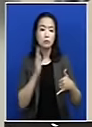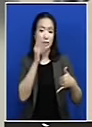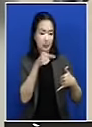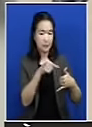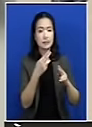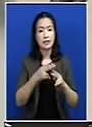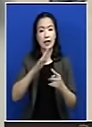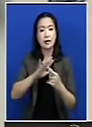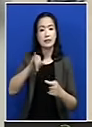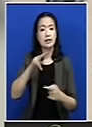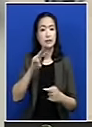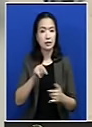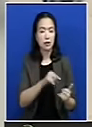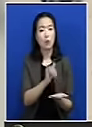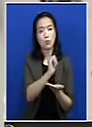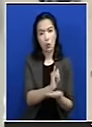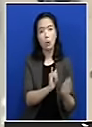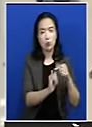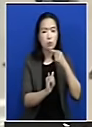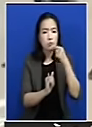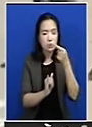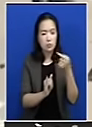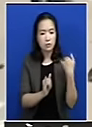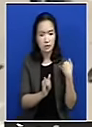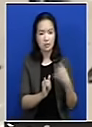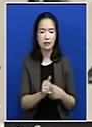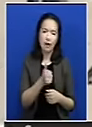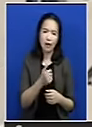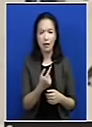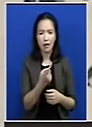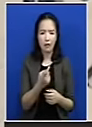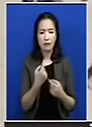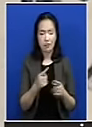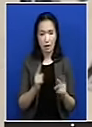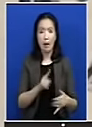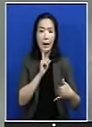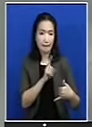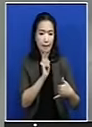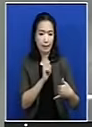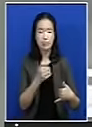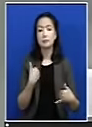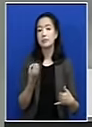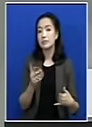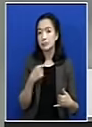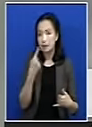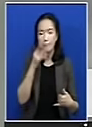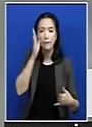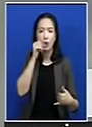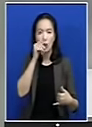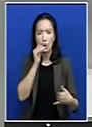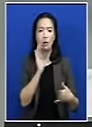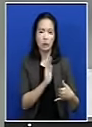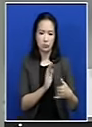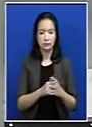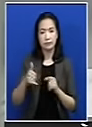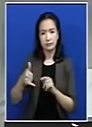คะคุณเจนพบตอนนี้นอนรักษาตัวอยู่อาจจะพูดบ้างพูดได้บ้างไม่ได้บ้างแต่ผู้ที่มาให้สัมภาษณ์สื่อซะส่วนใหญ่ก็คือคุณพ่อค่ะ